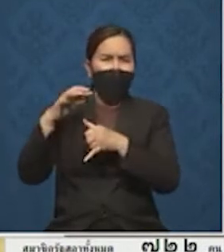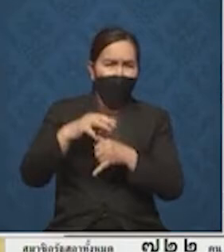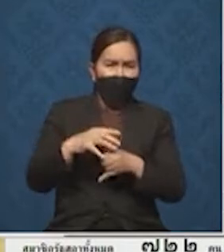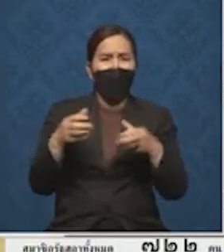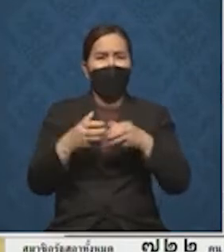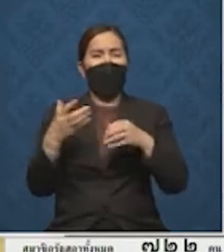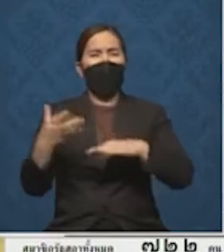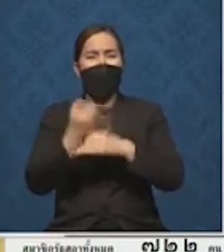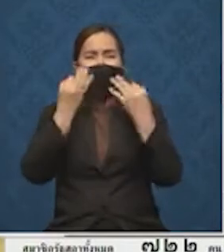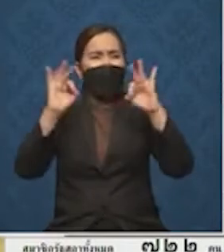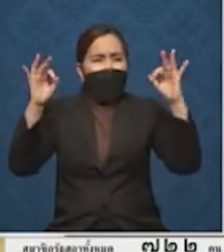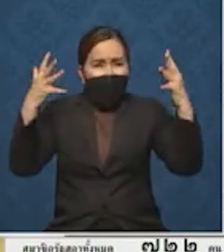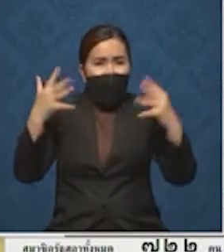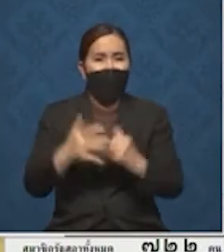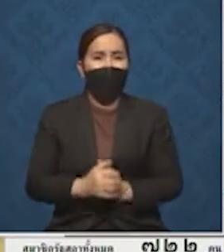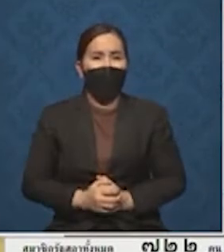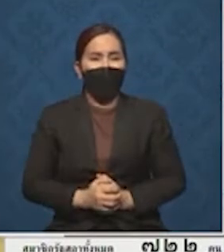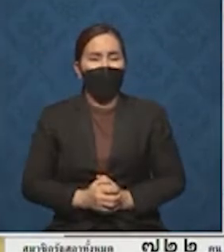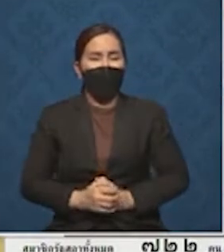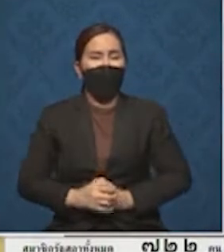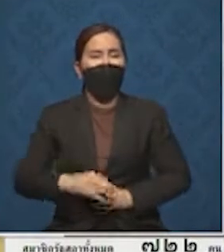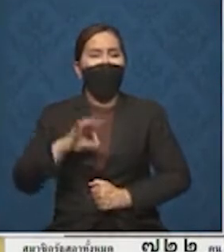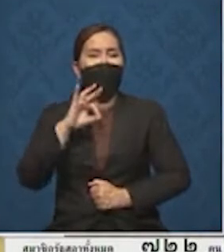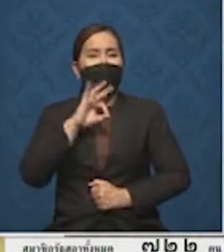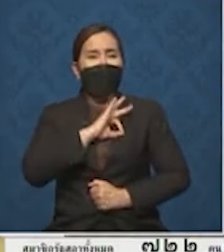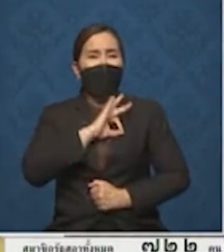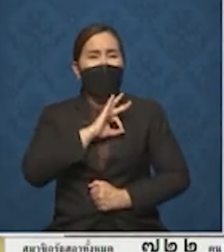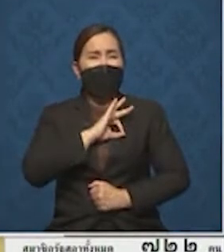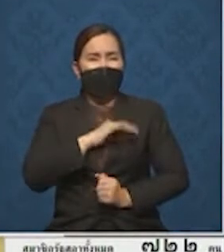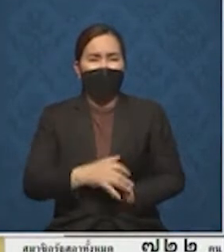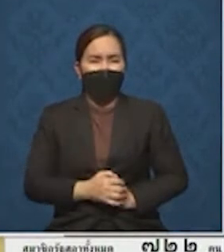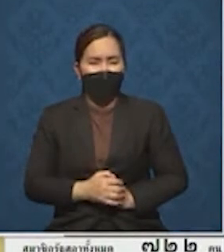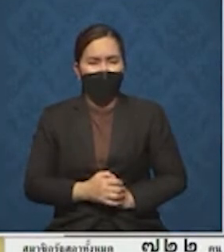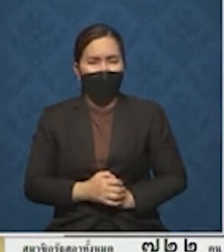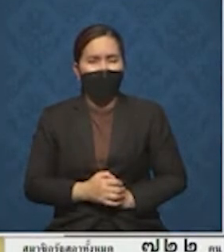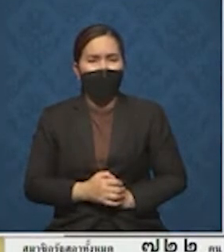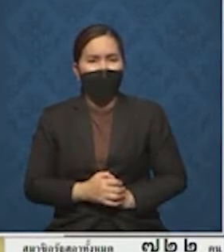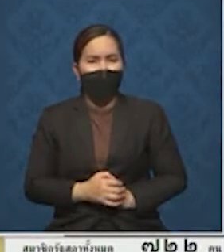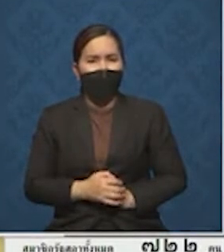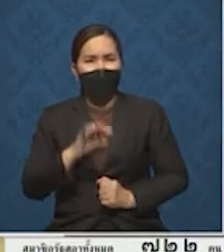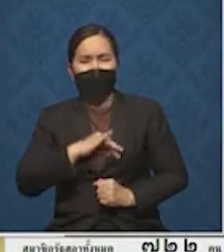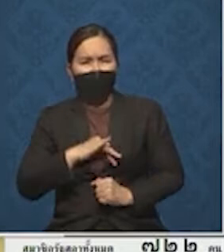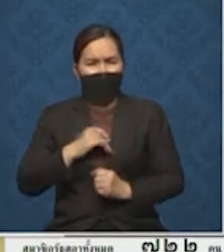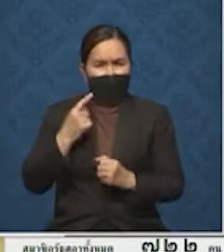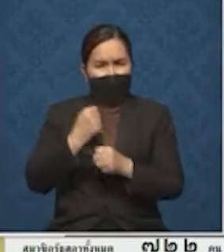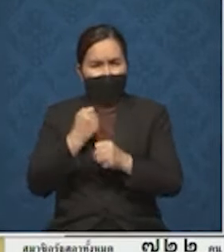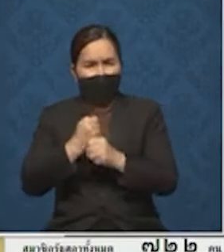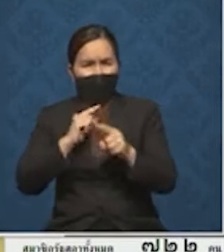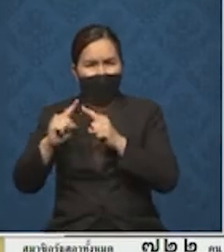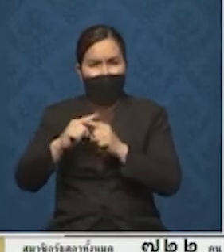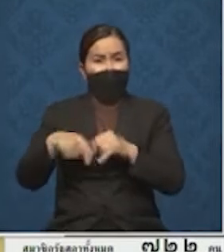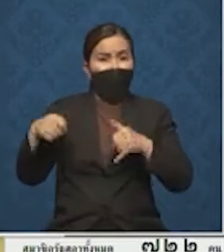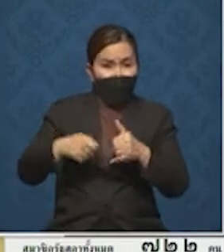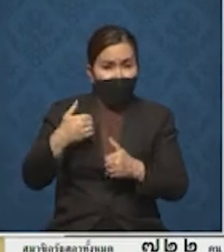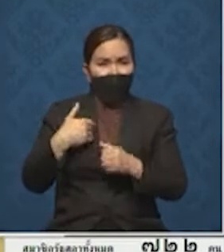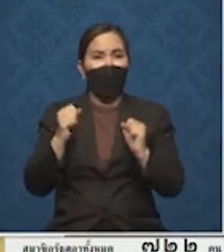ให้สมาชิกถูกครอบงำและถูกความวัตกลัวในการดำเนินขดีพักษ